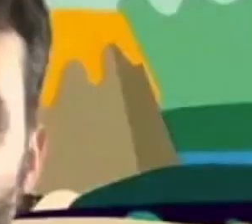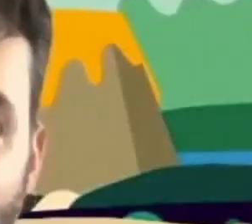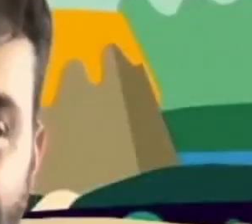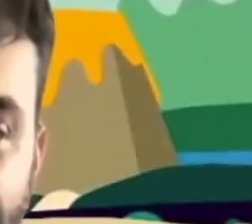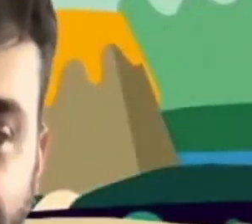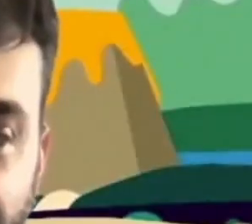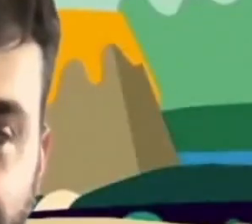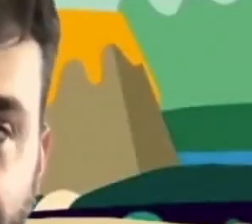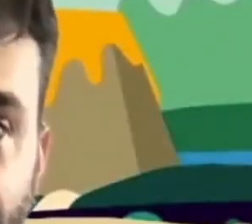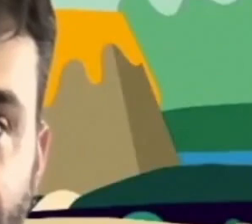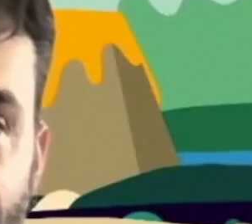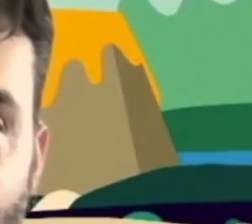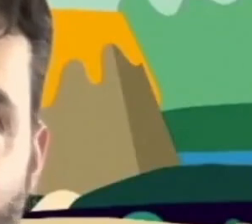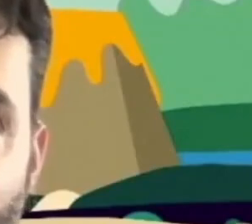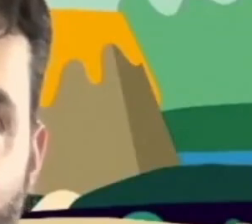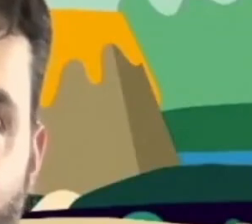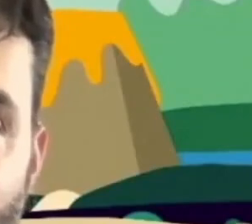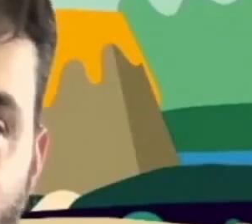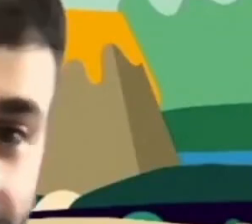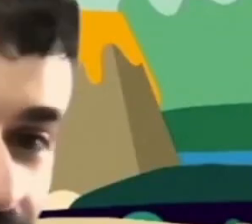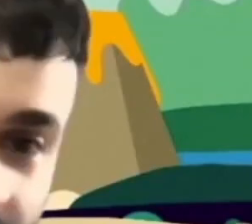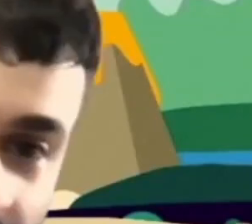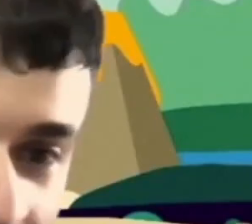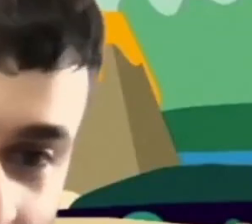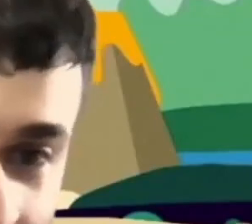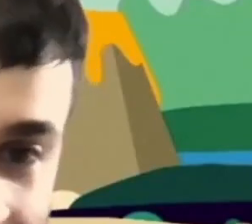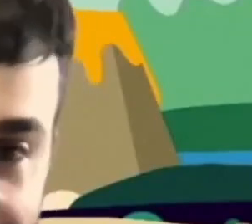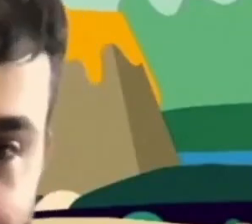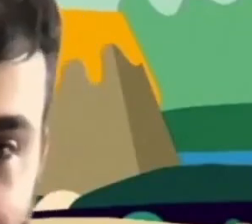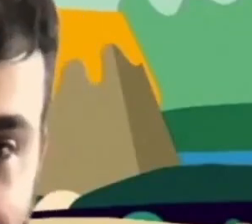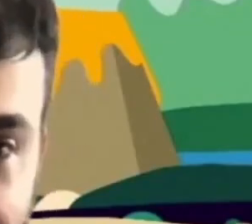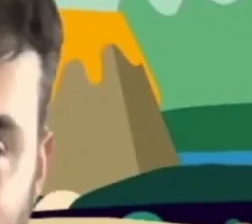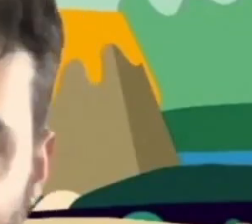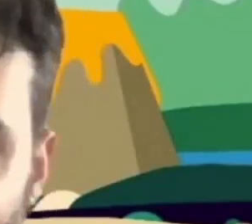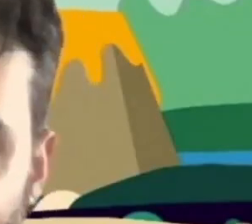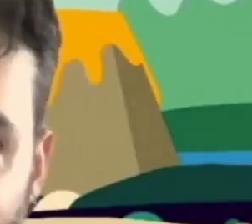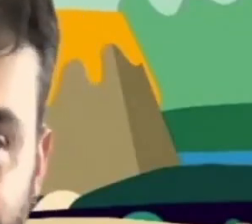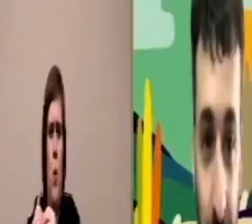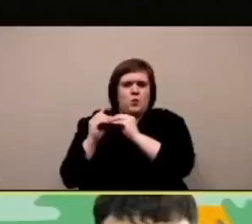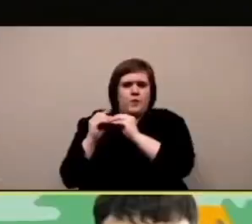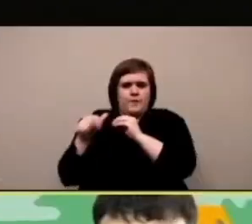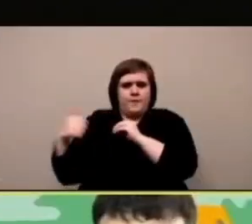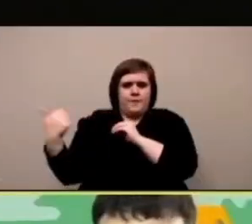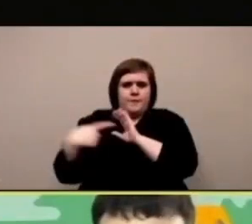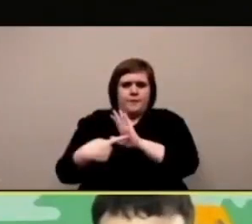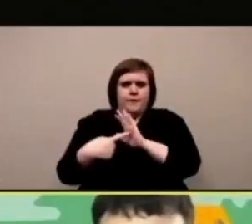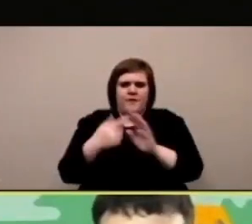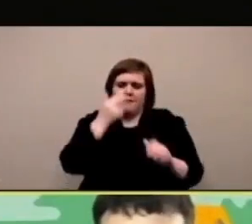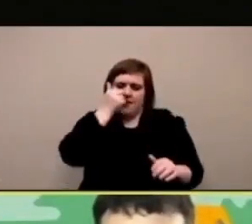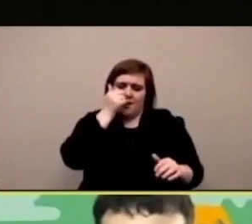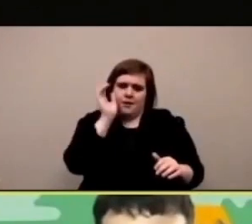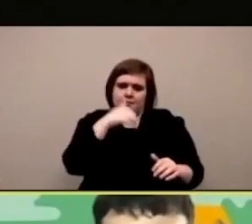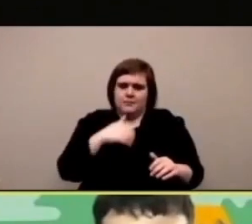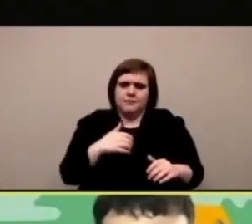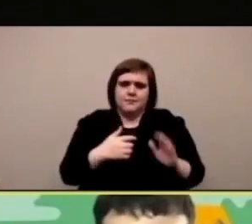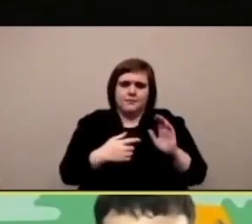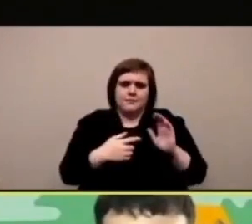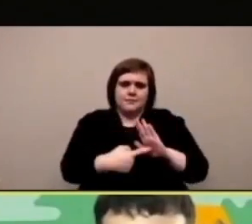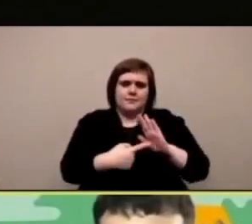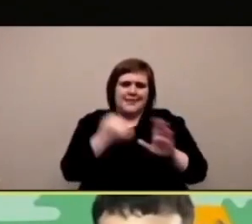皆さんすごく素早く色々とトライしていただき本当に嬉しいです素晴らしいです